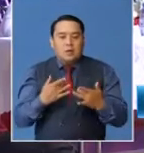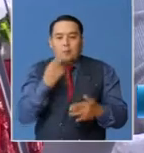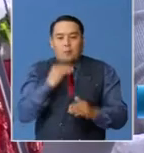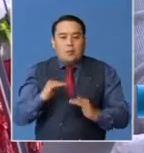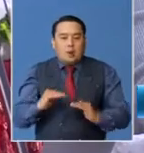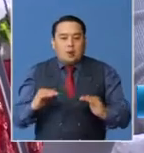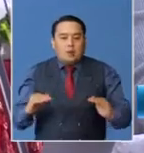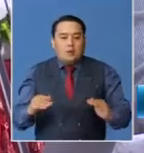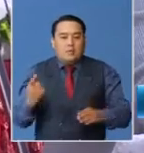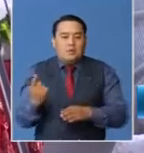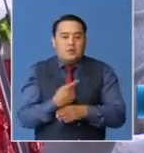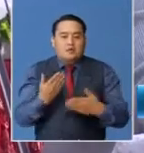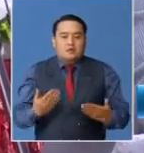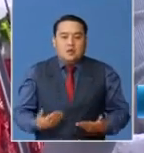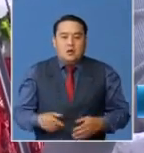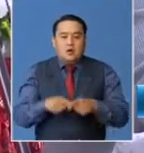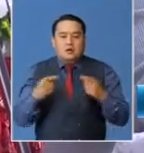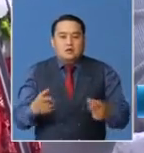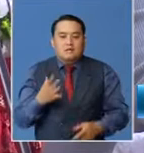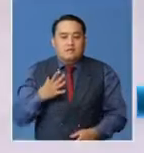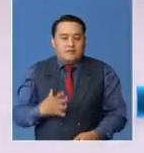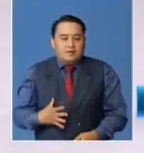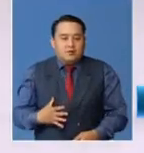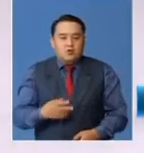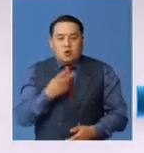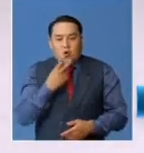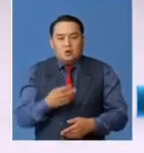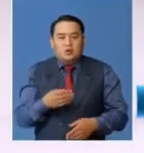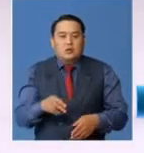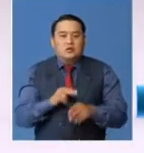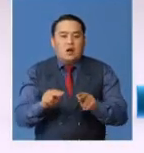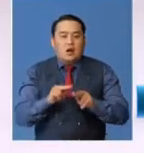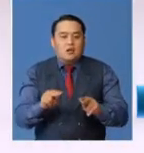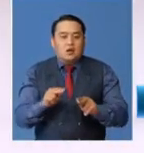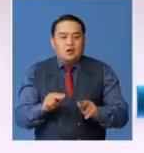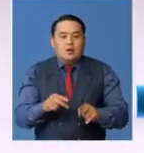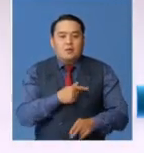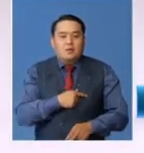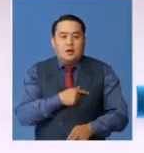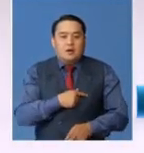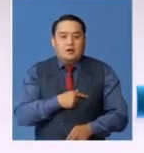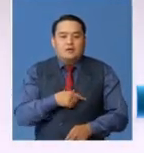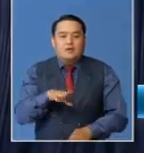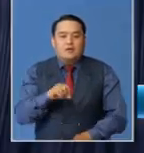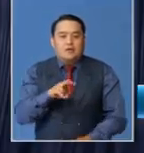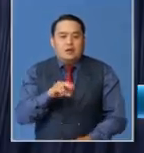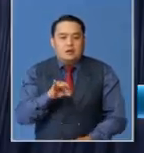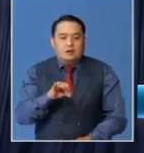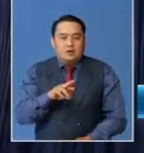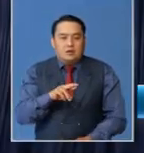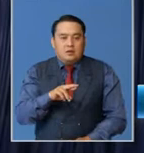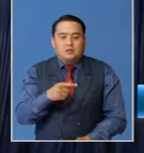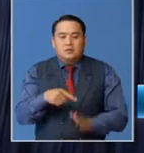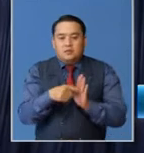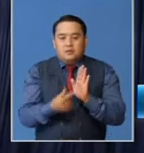маленьких это самый первый в жизни экзамен на выдержку и выносливость. Тренирует девочек мастер спорта Республики Казахстан Виталина Зинькова.